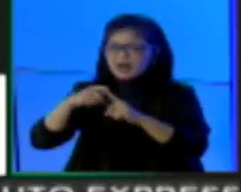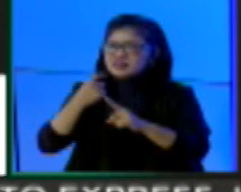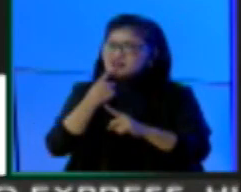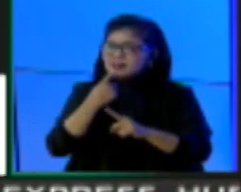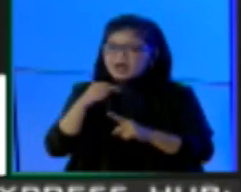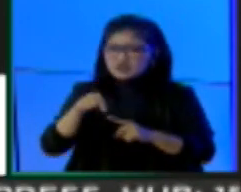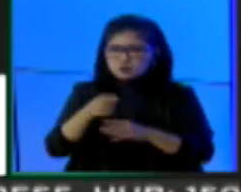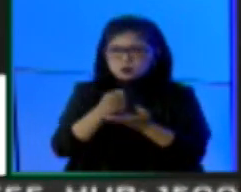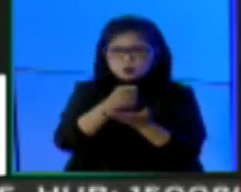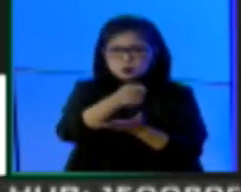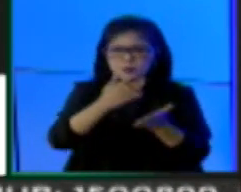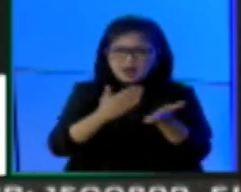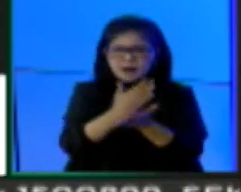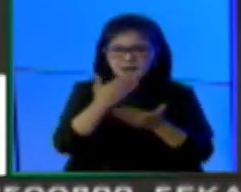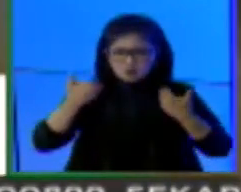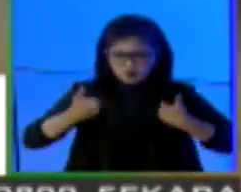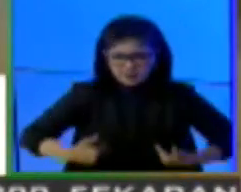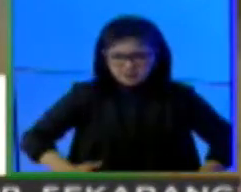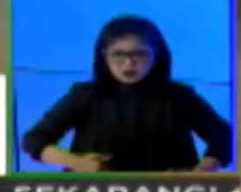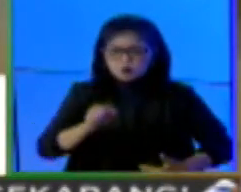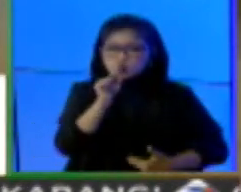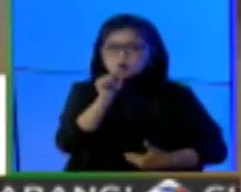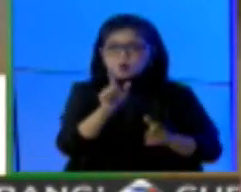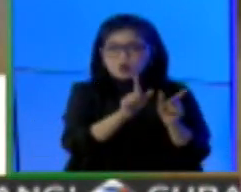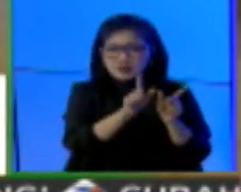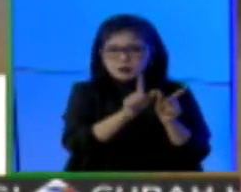oleh Bawaslu terhadap Wahyu Setiawan.